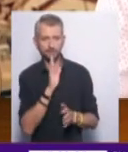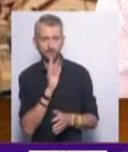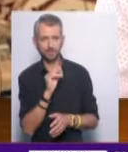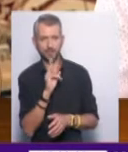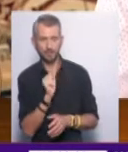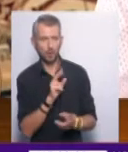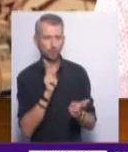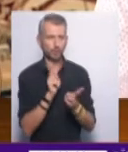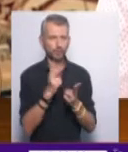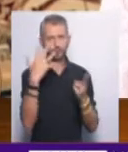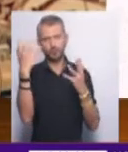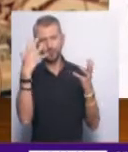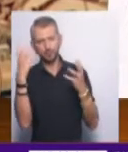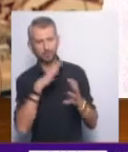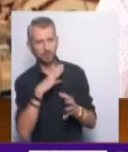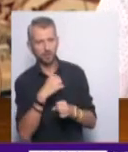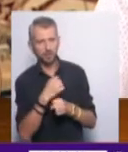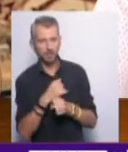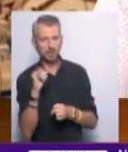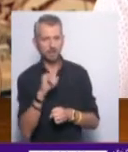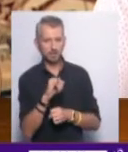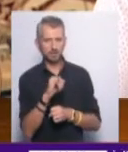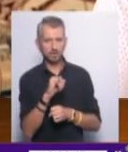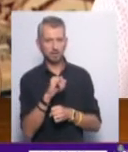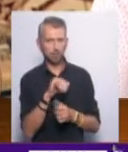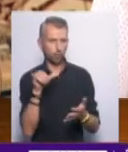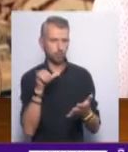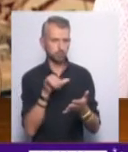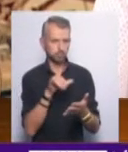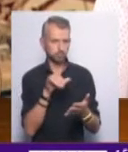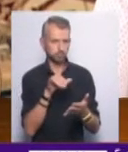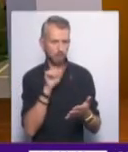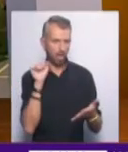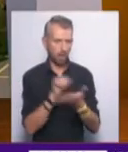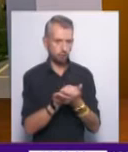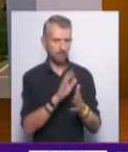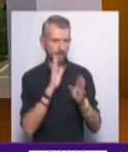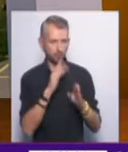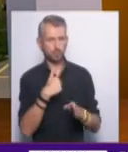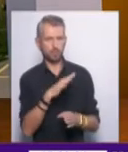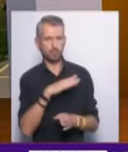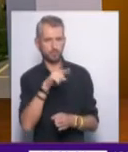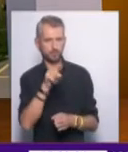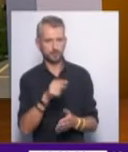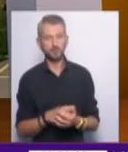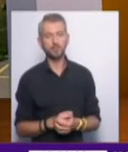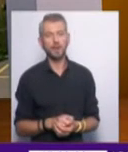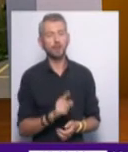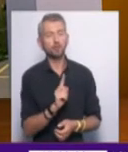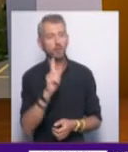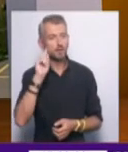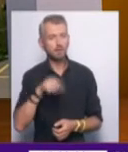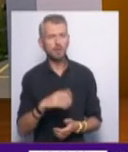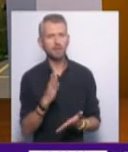зустрілася, нафотографувалася. Так. І поставила теж на Фейсбуці, що я теж там що ви відвідали. Да. Так, до речі, знаєте, різні